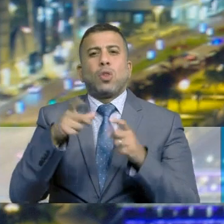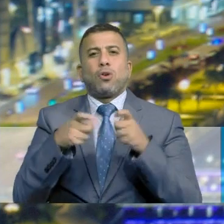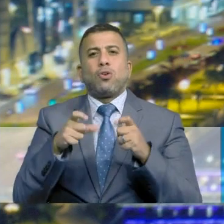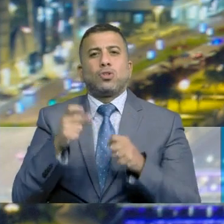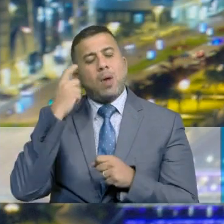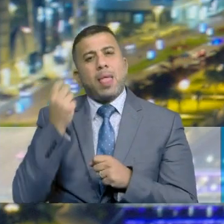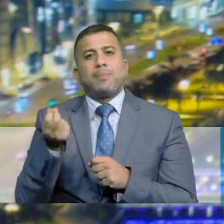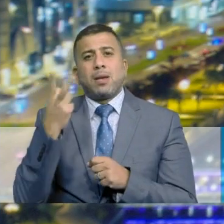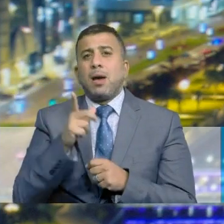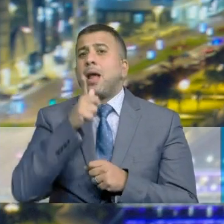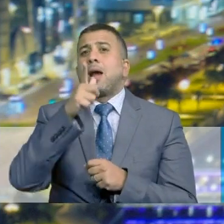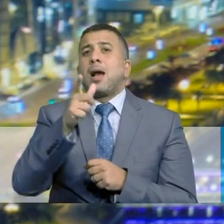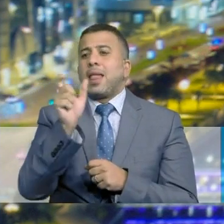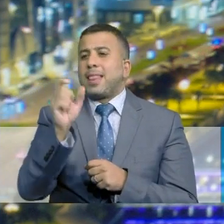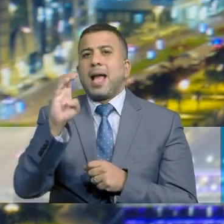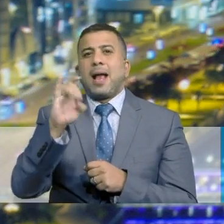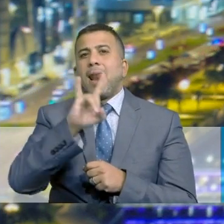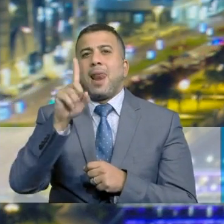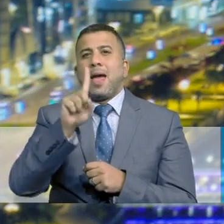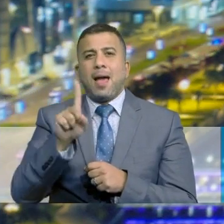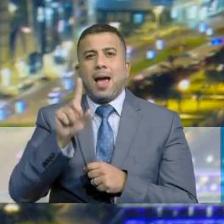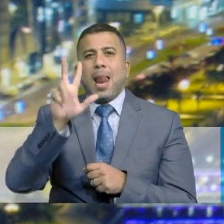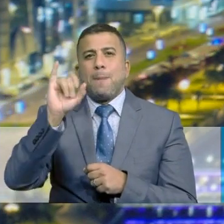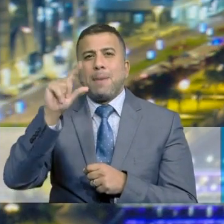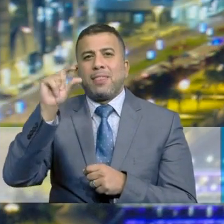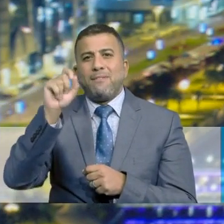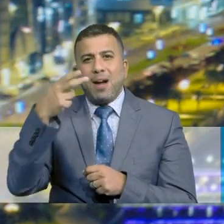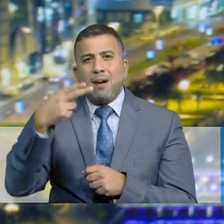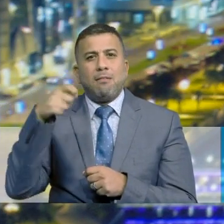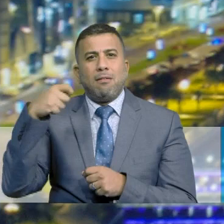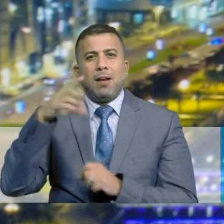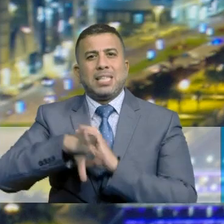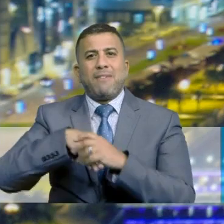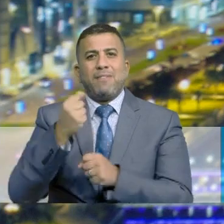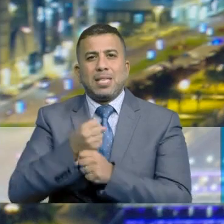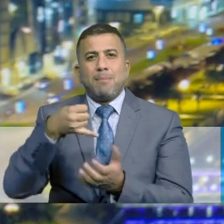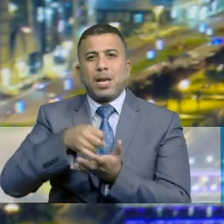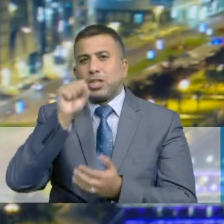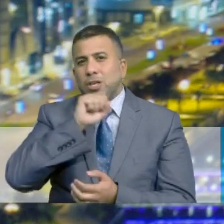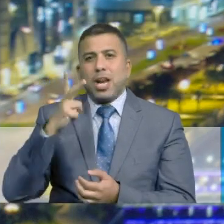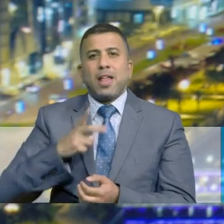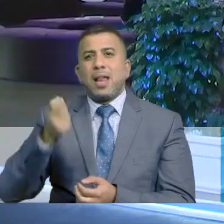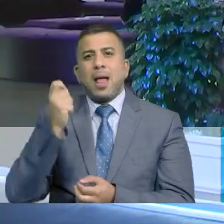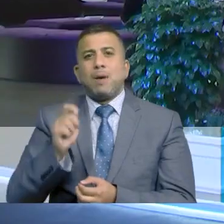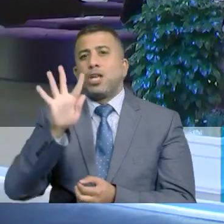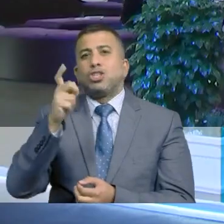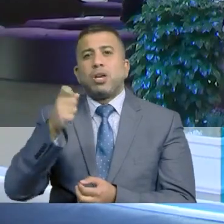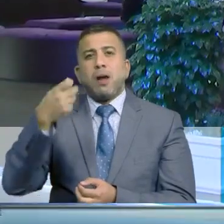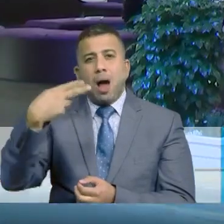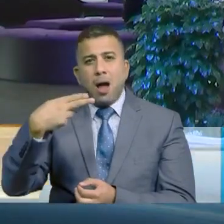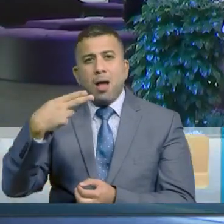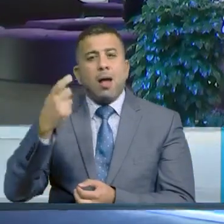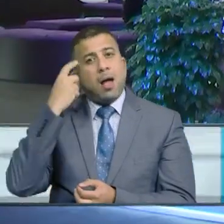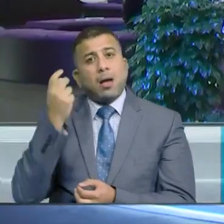للبحوث والتكنولوجيا والابتكاره وقالت سعادت نجلاء المدفع الرئيس التنفيذي لمركز الشارقه لرياده الاعمال